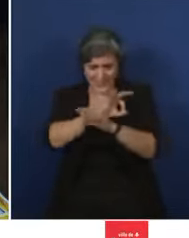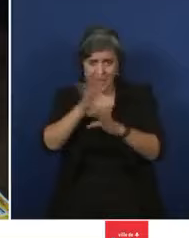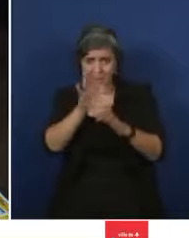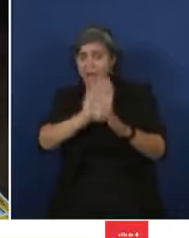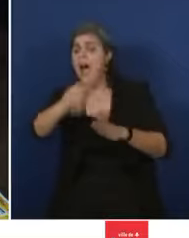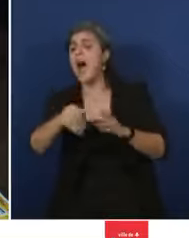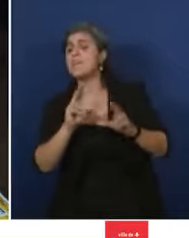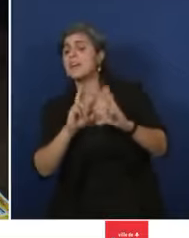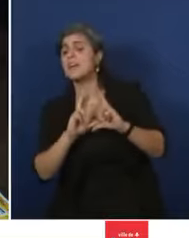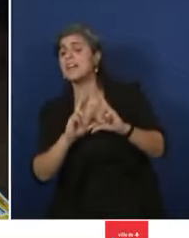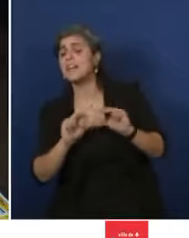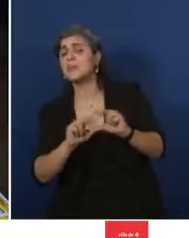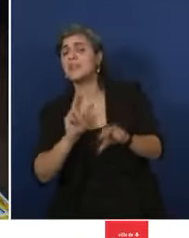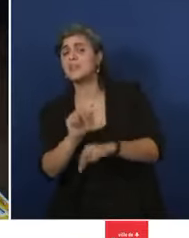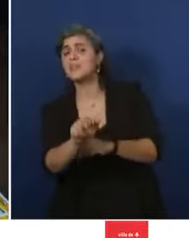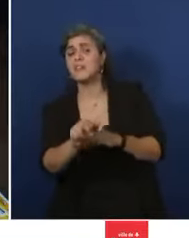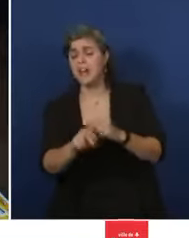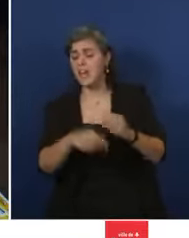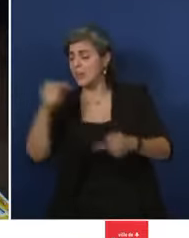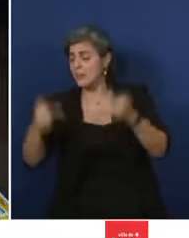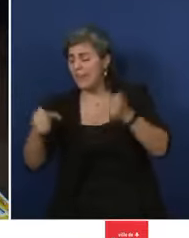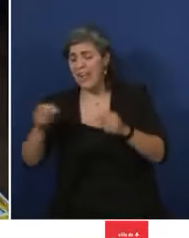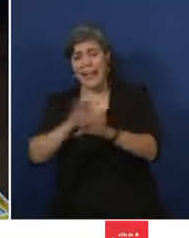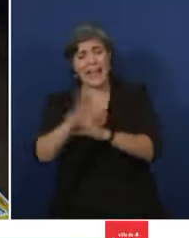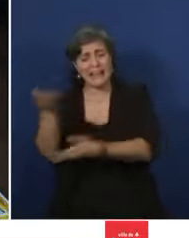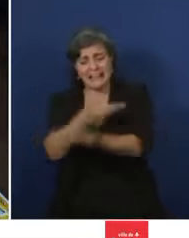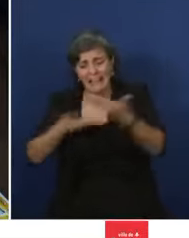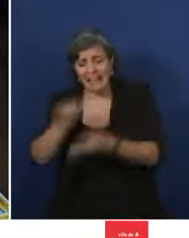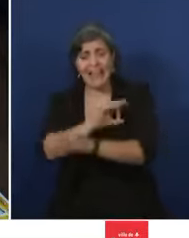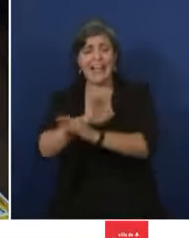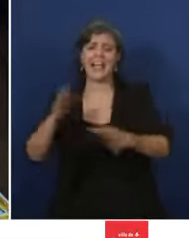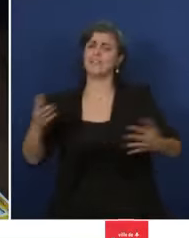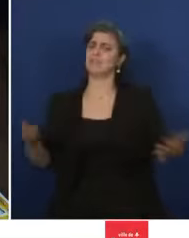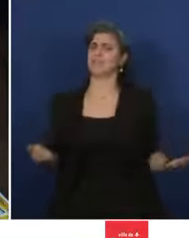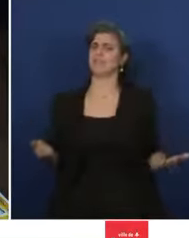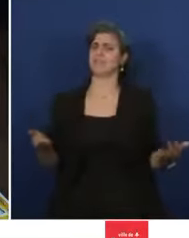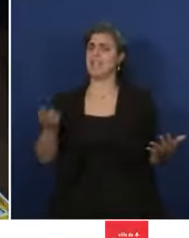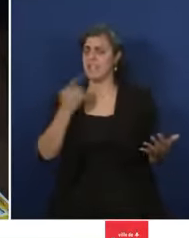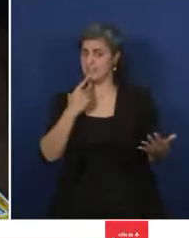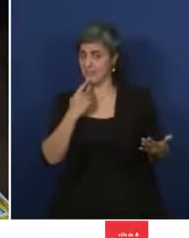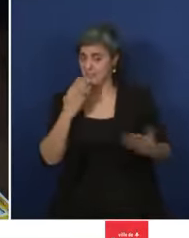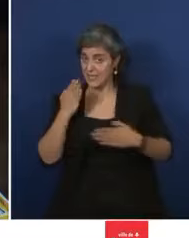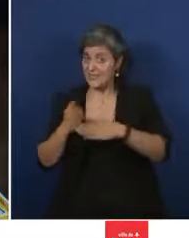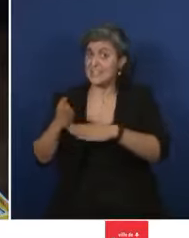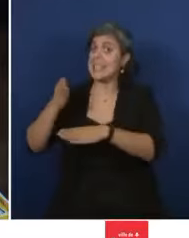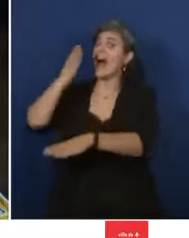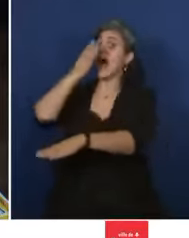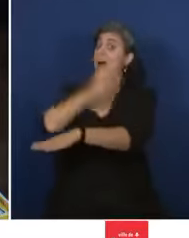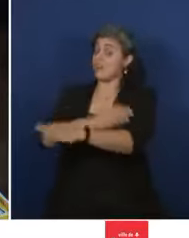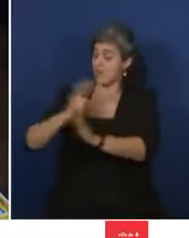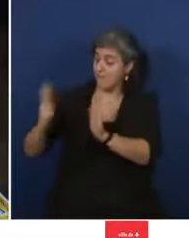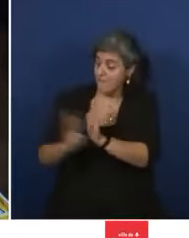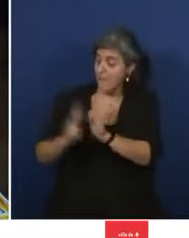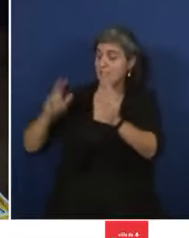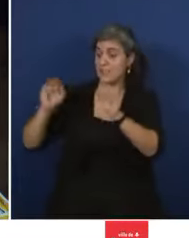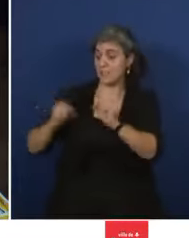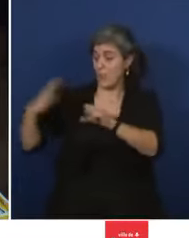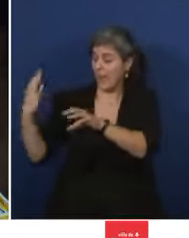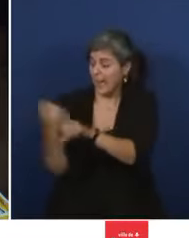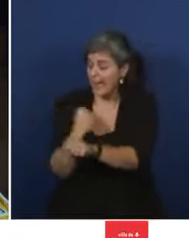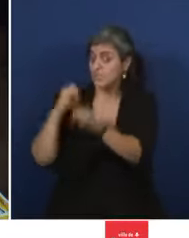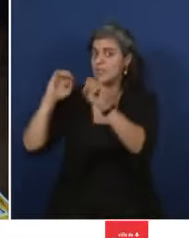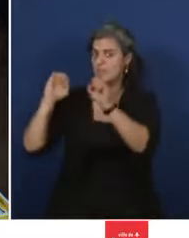pas de débat, on ne parle pas de concertation. Nous pensons que pour que cela réussisse et qu'on examine la pertinence